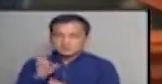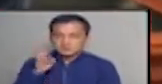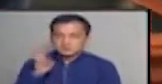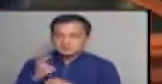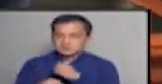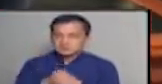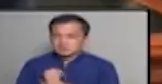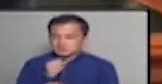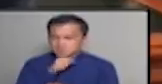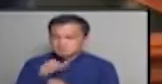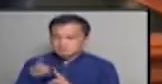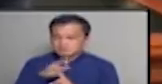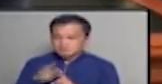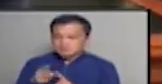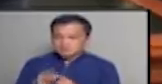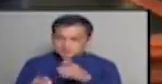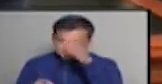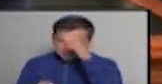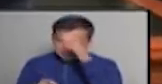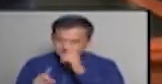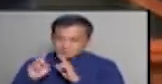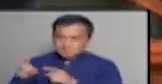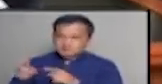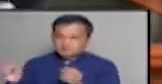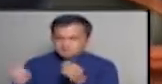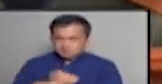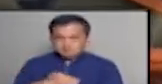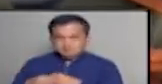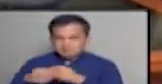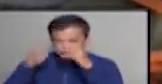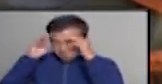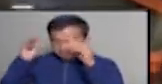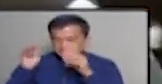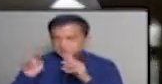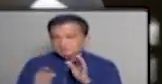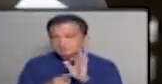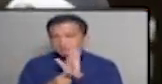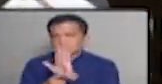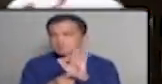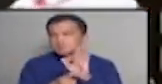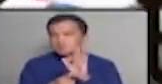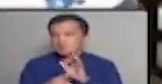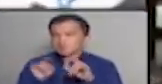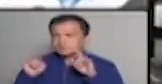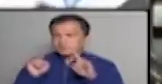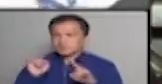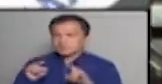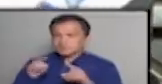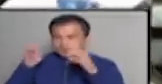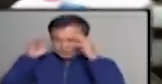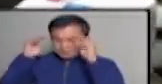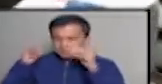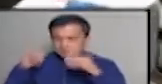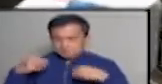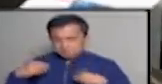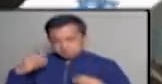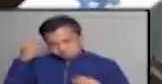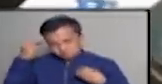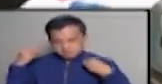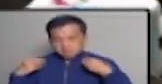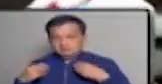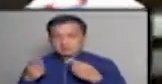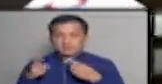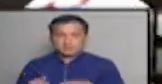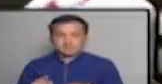anyos na biktima ang kanyang ama na dumating sa opisina ni Mayor. Pinakita rin sa media ng Mayor yung mga sugat na inabot